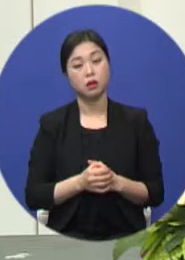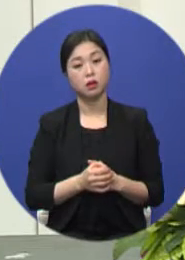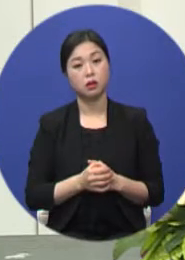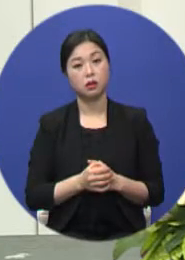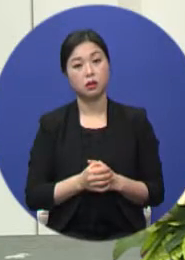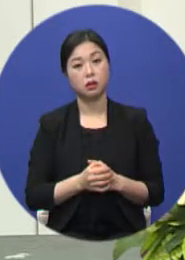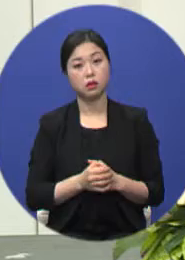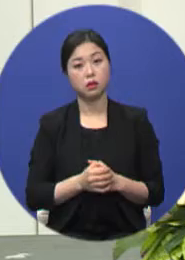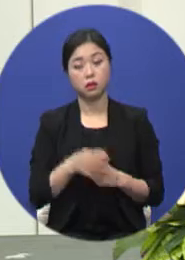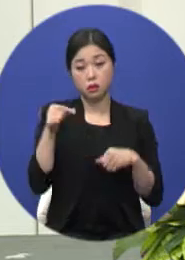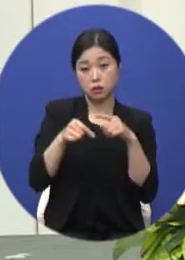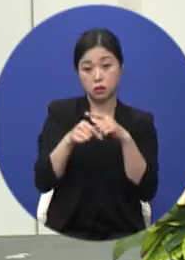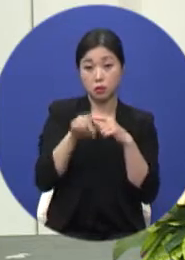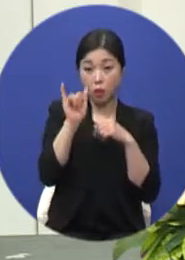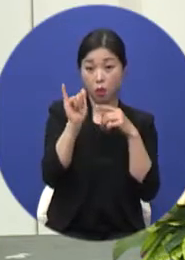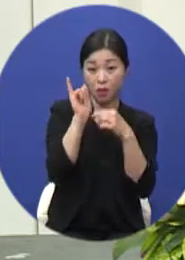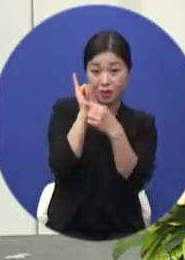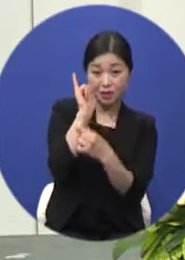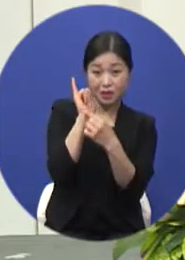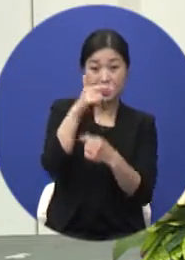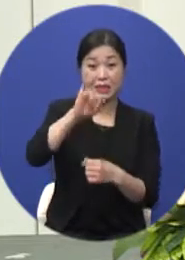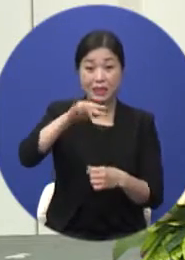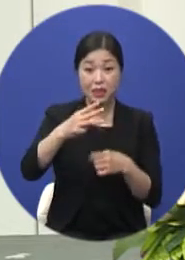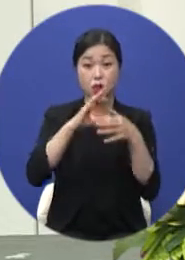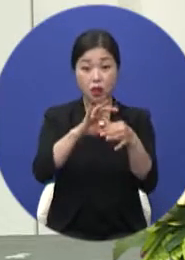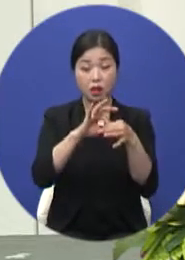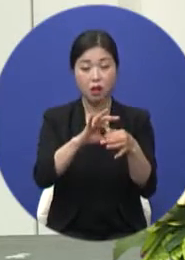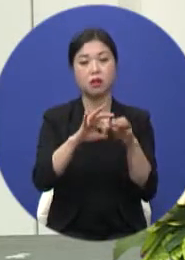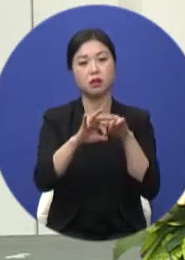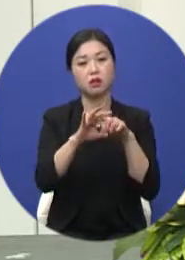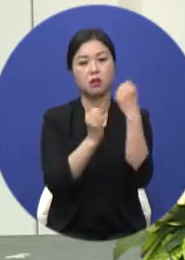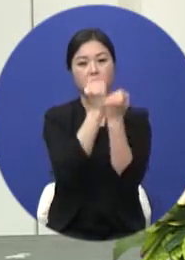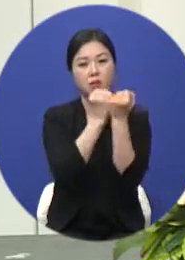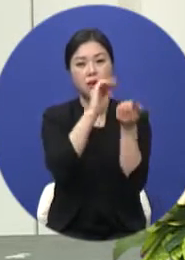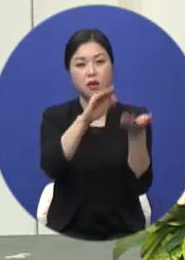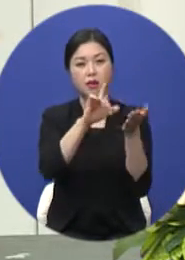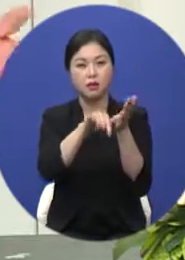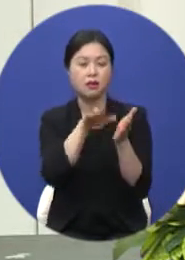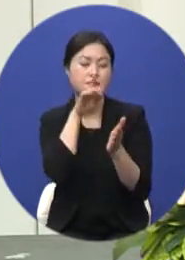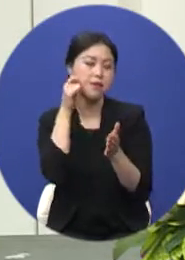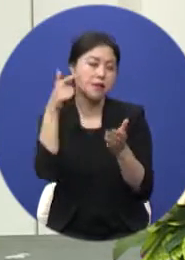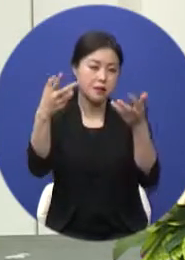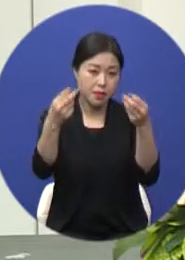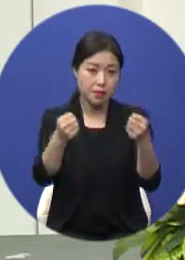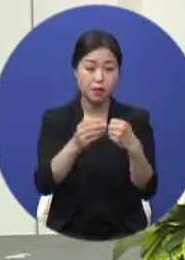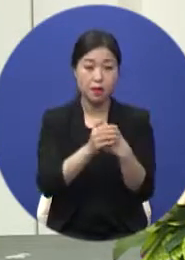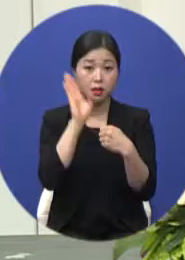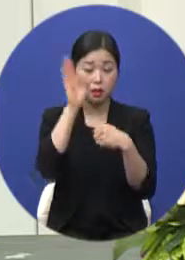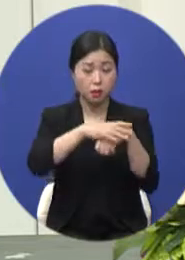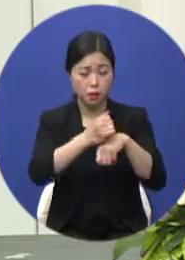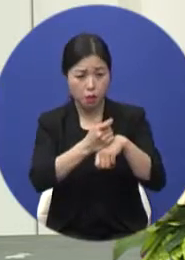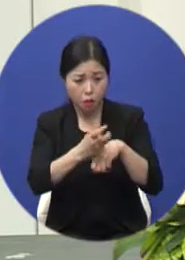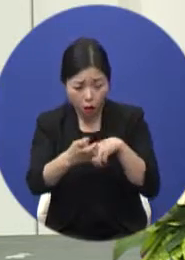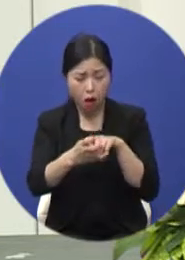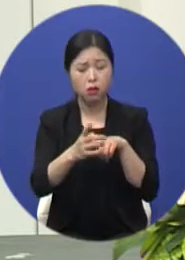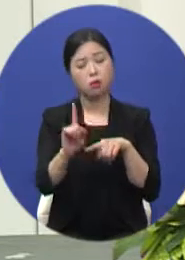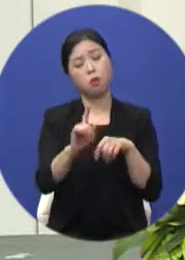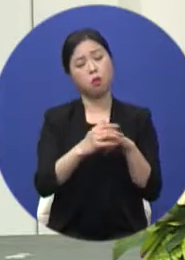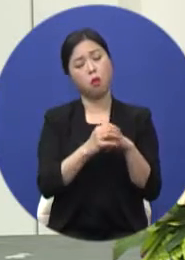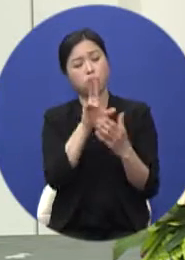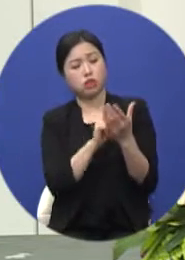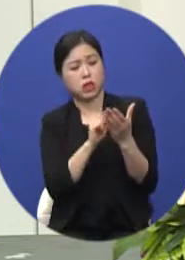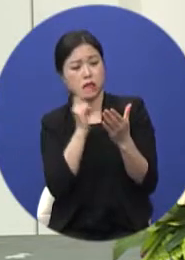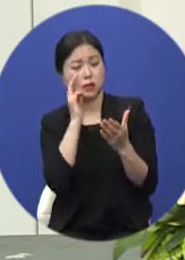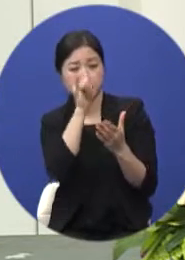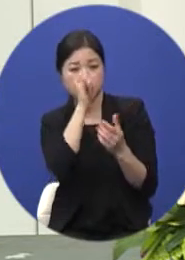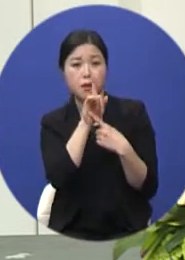그 질과 관련된 그게 나왔을 때 처음에 뭐 선풍적인 인기를 끌었지만 나중에 그게 부작용도 있다. 그렇죠, 맞아요. 네.